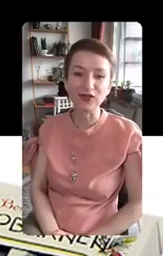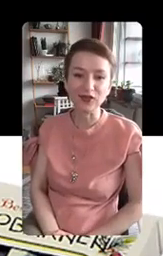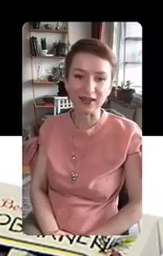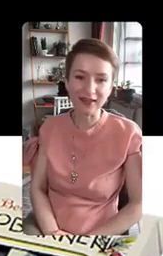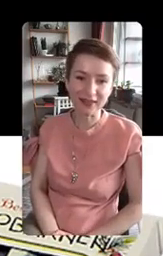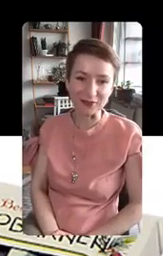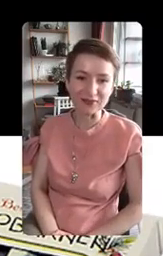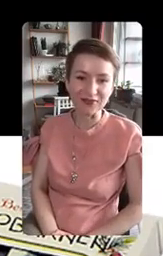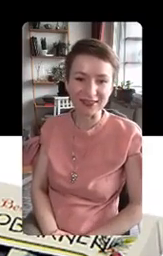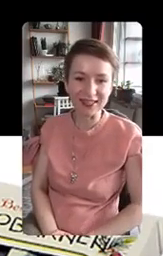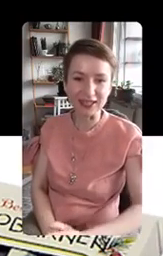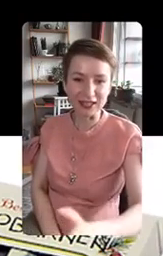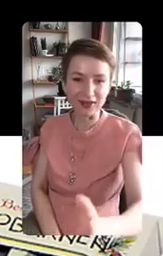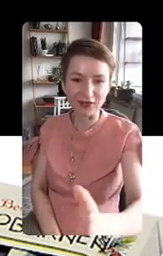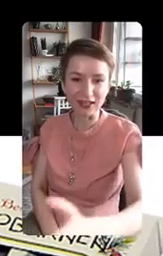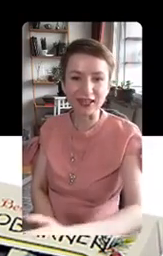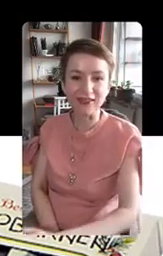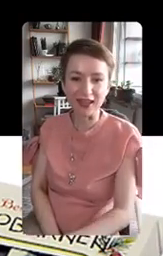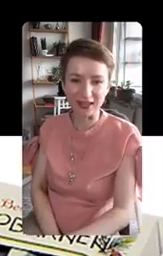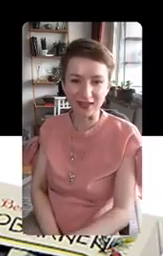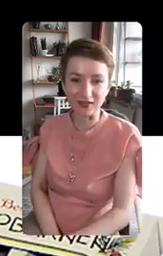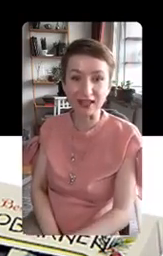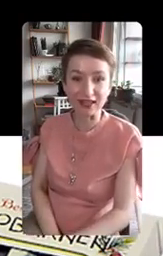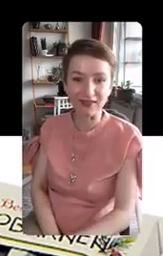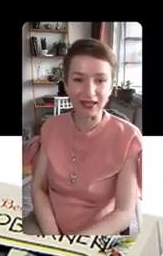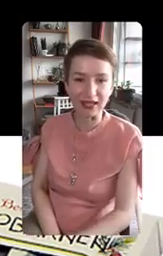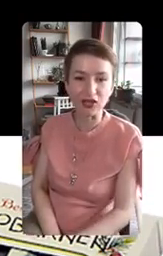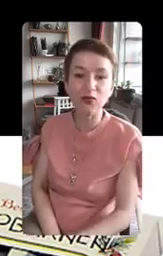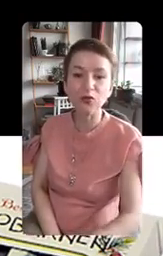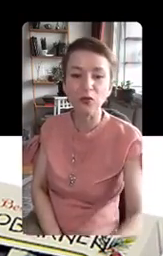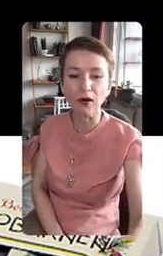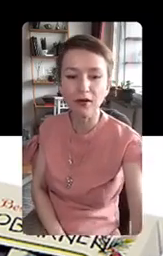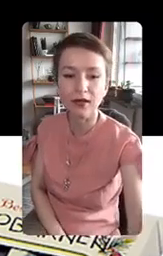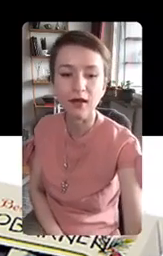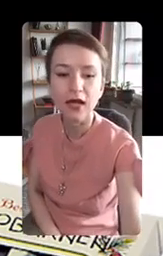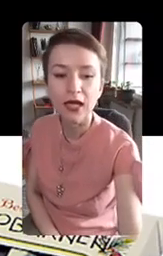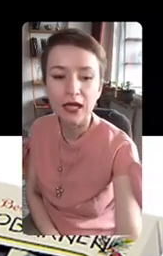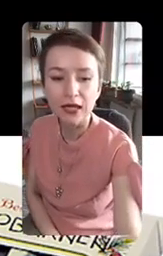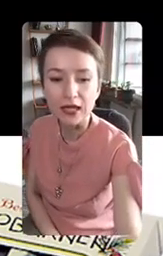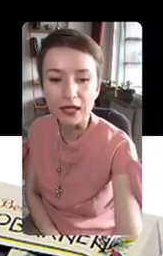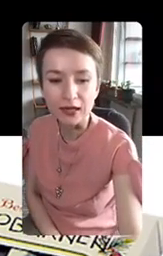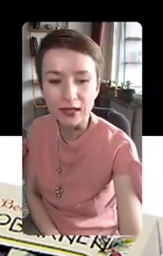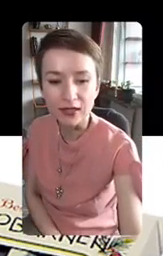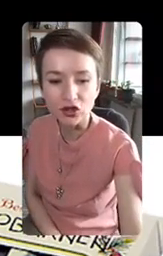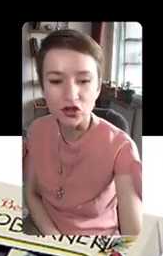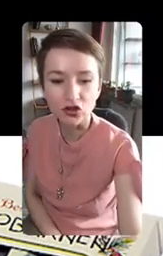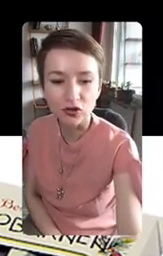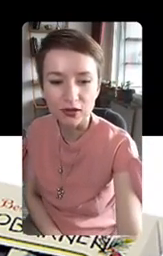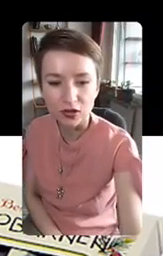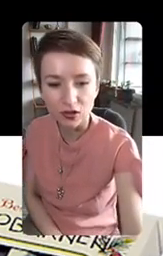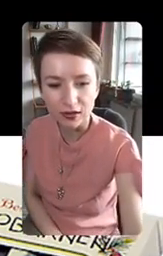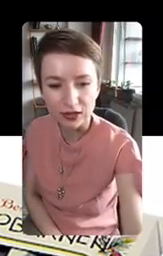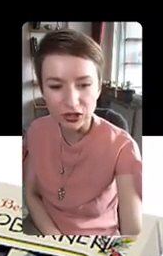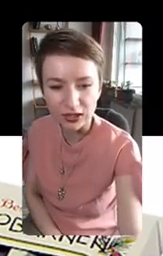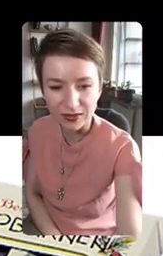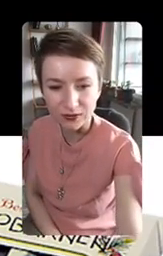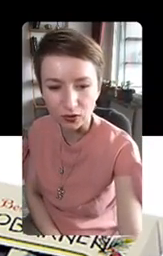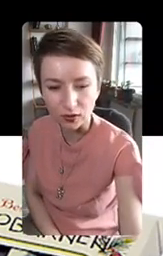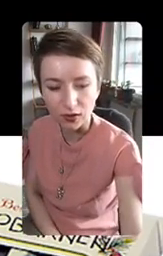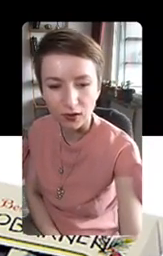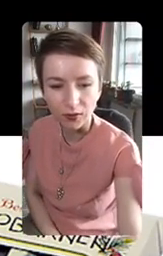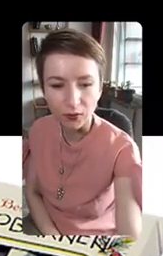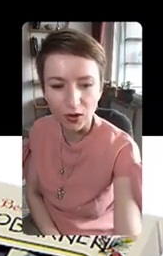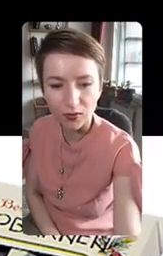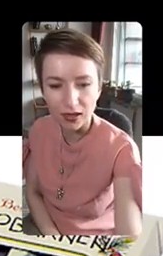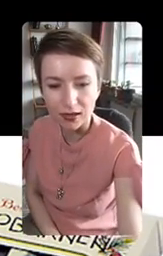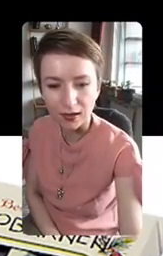вот такие вот варианты. Видите, вдохновение. Томта Бубарнен. И есть еще, сейчас я